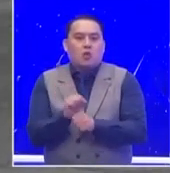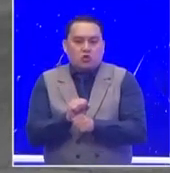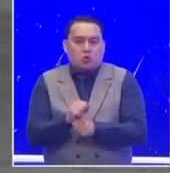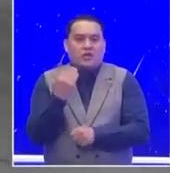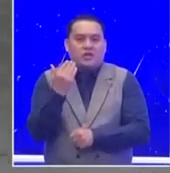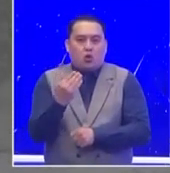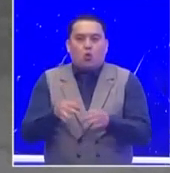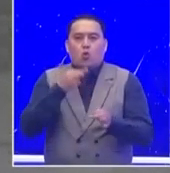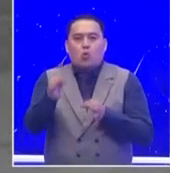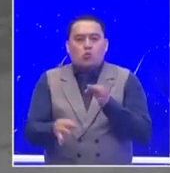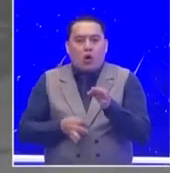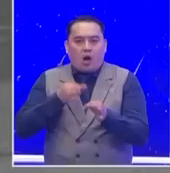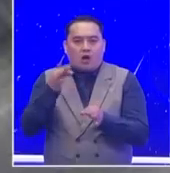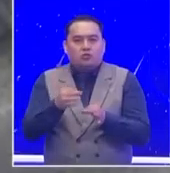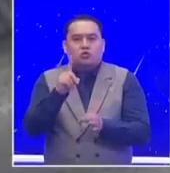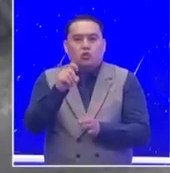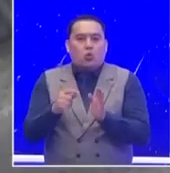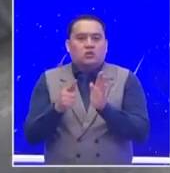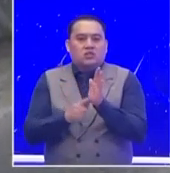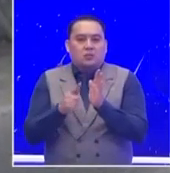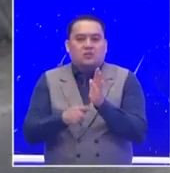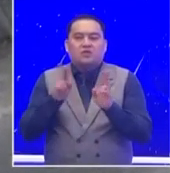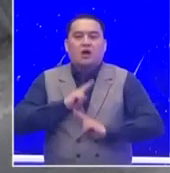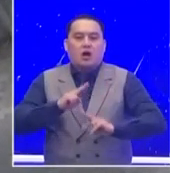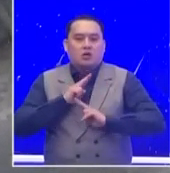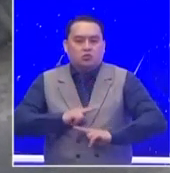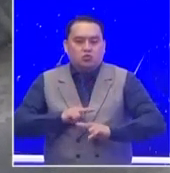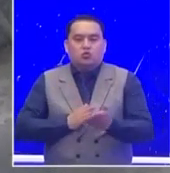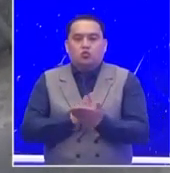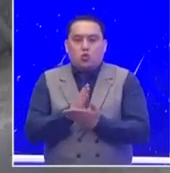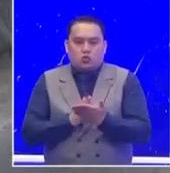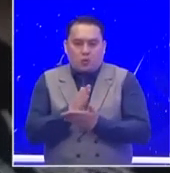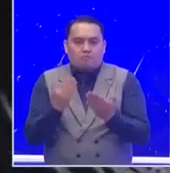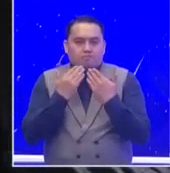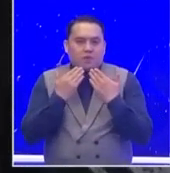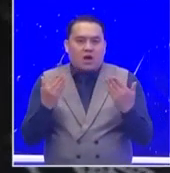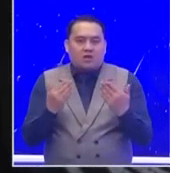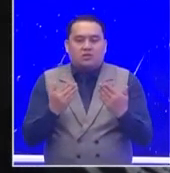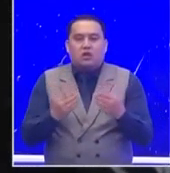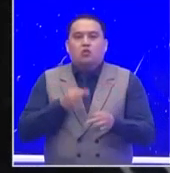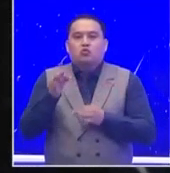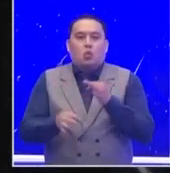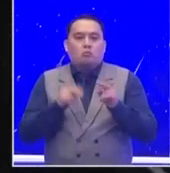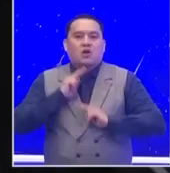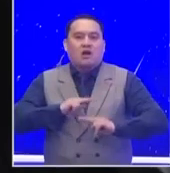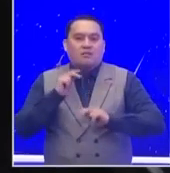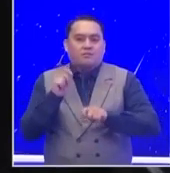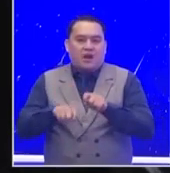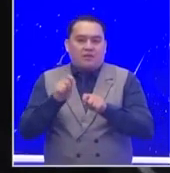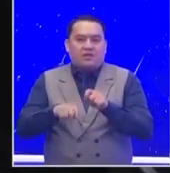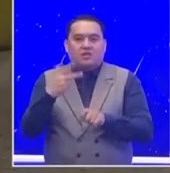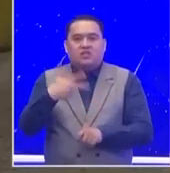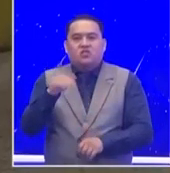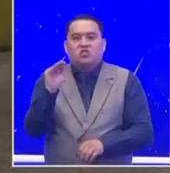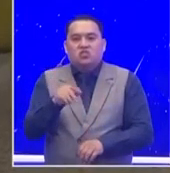них несут круглосуточную вахту около 170 сотрудников санэпидслужбы. За последние полторы суток проверку прошли около 30